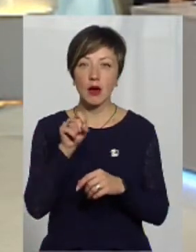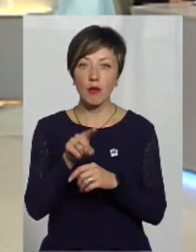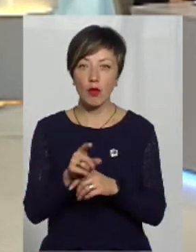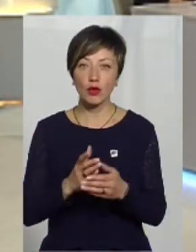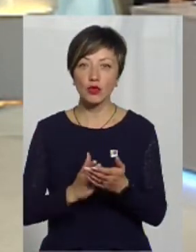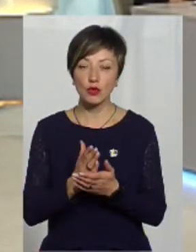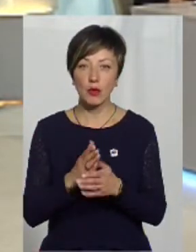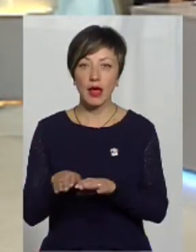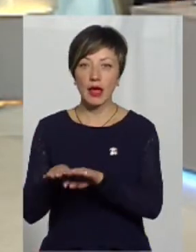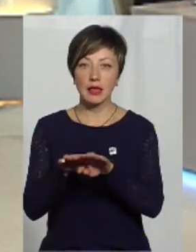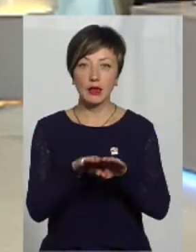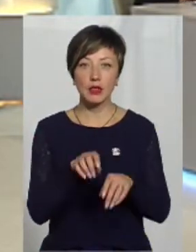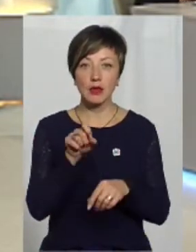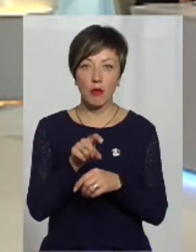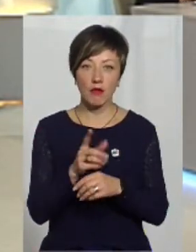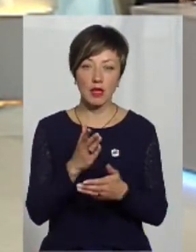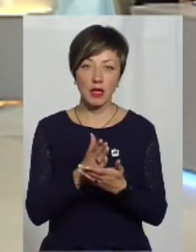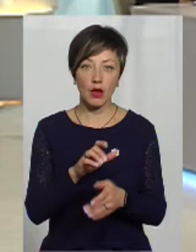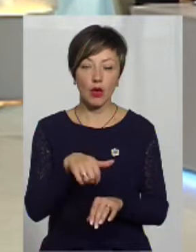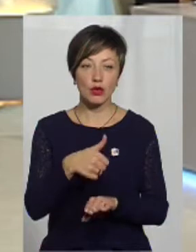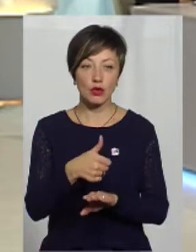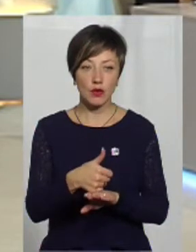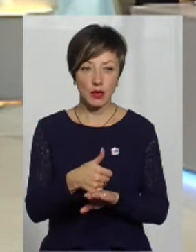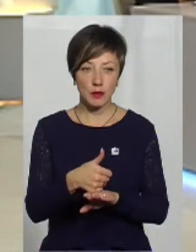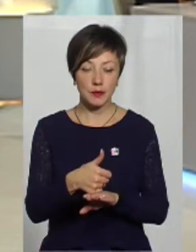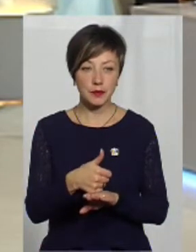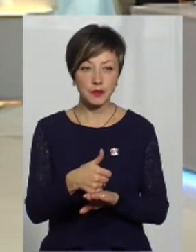служби єдиного замовника в нас є основним